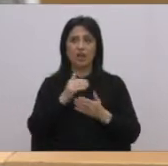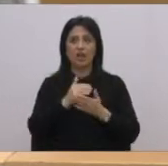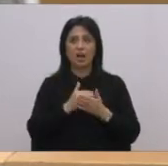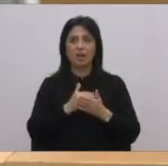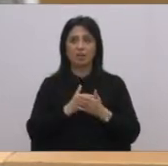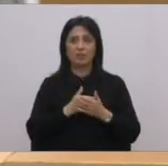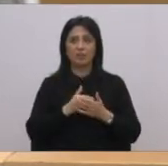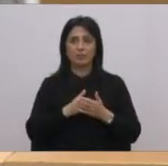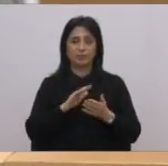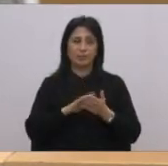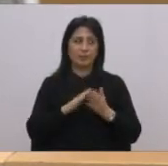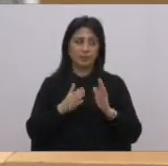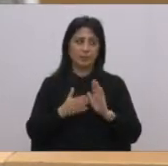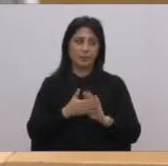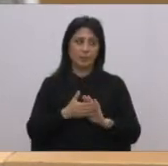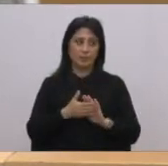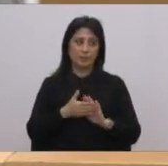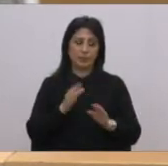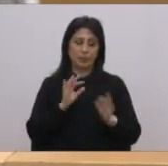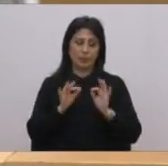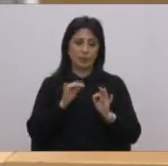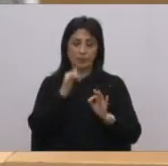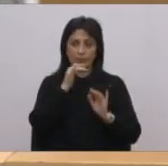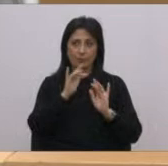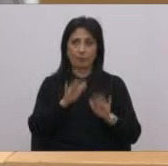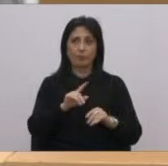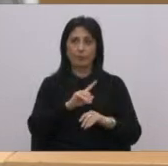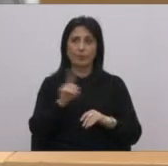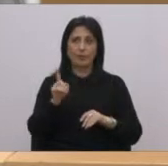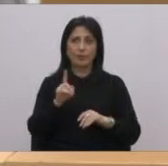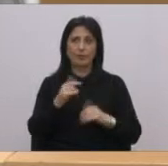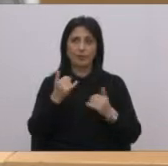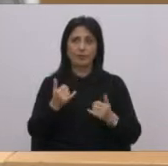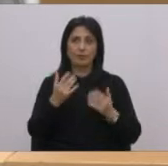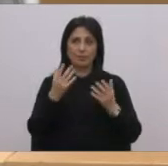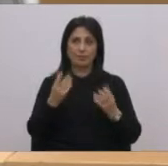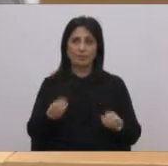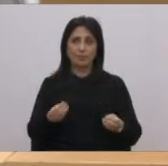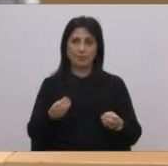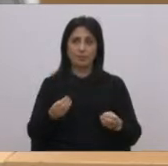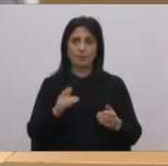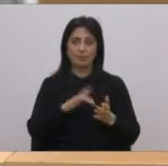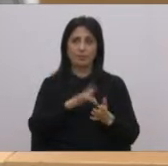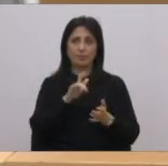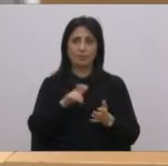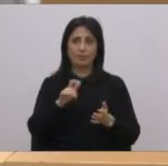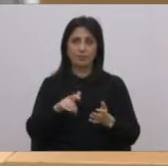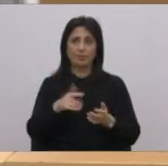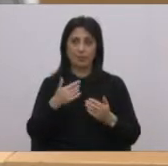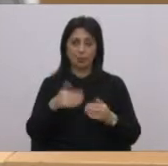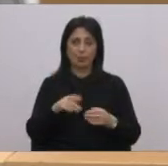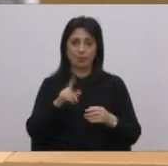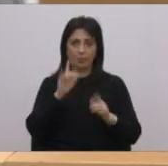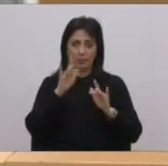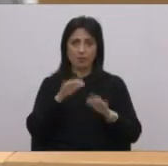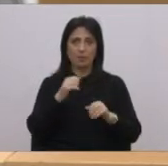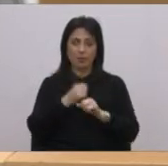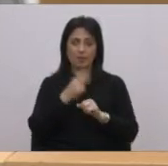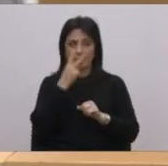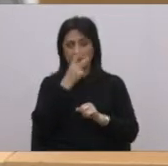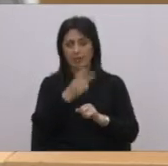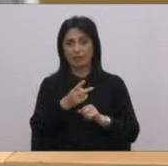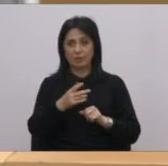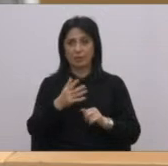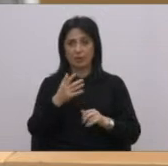ეს სიტუაციები ნორმალურად ვერ მიდიოდეს, მაგრამ დღესდღეობით მოსახლეობა ხედავს, რომ საქმე კეთდება და მე